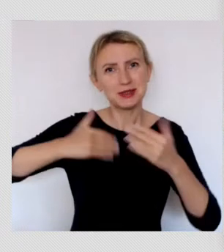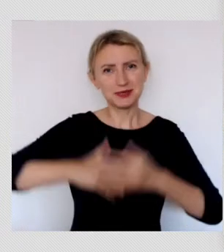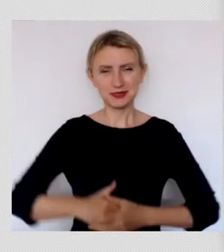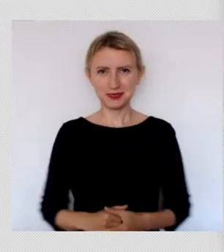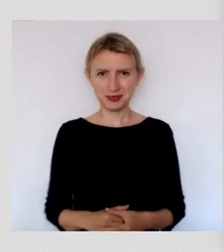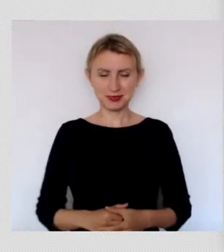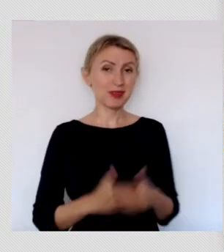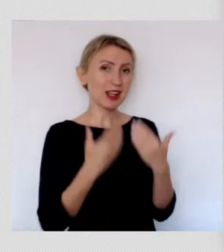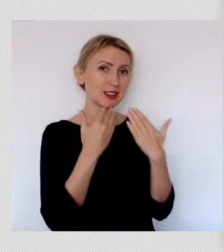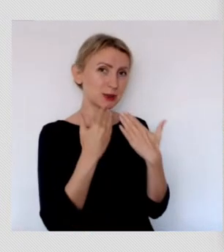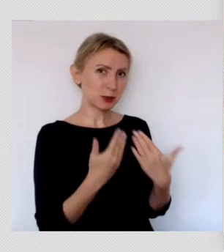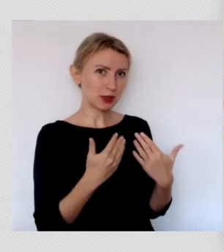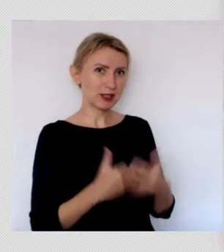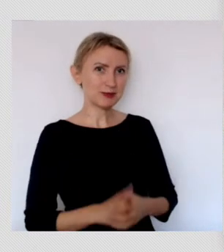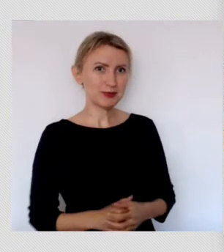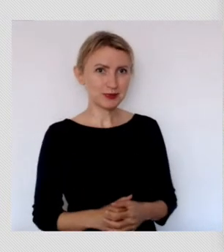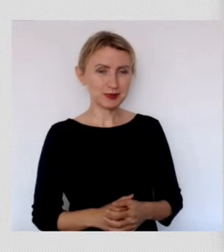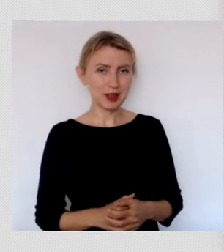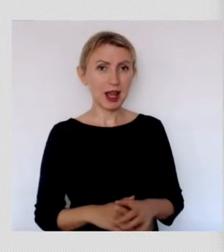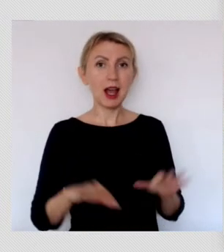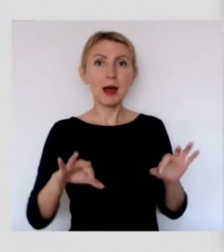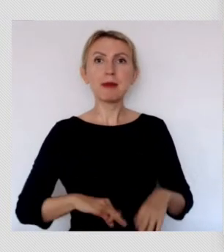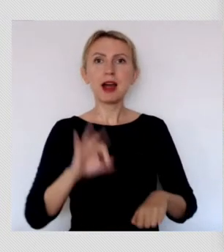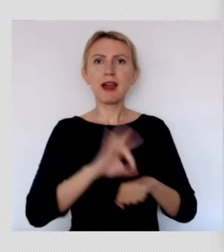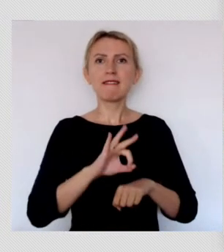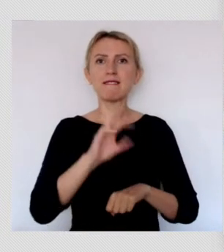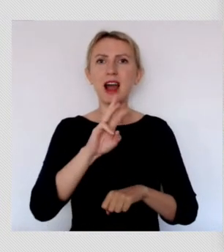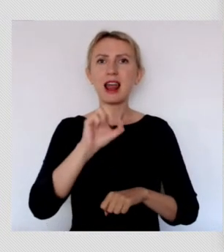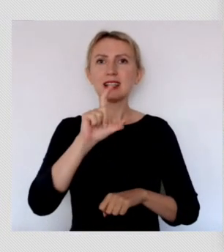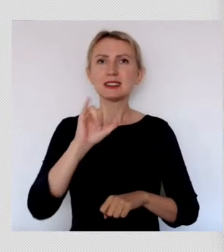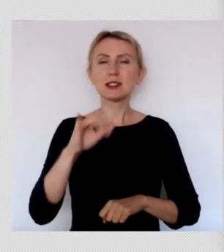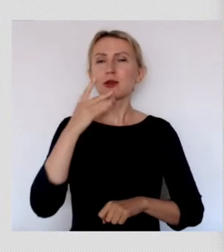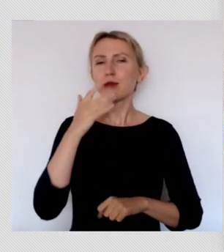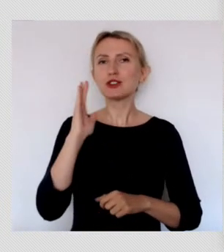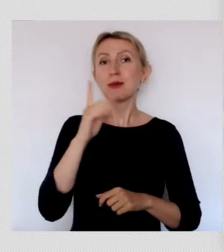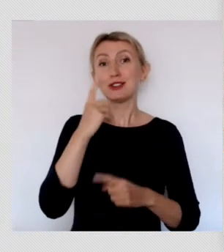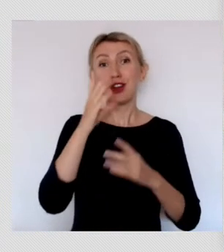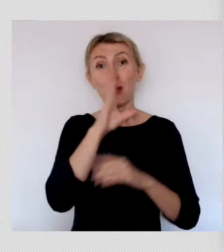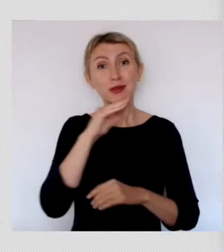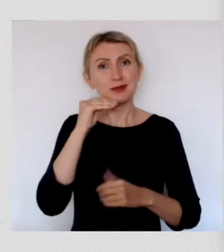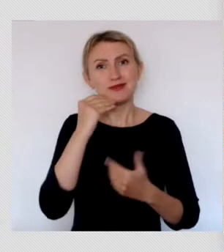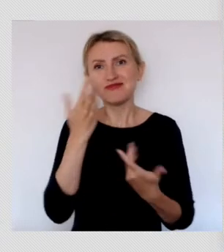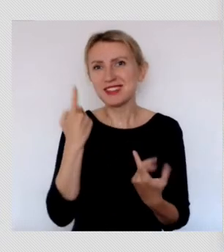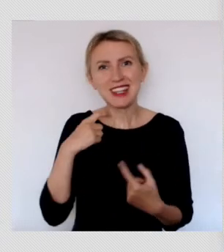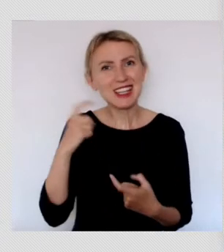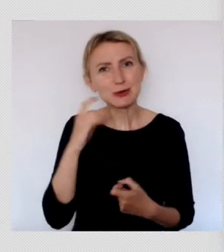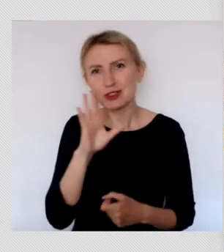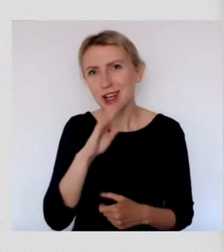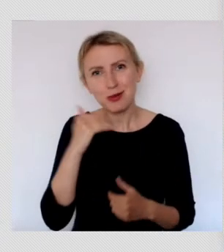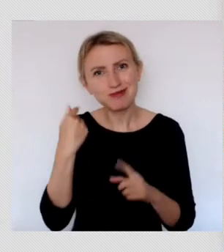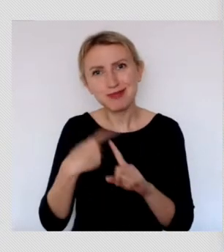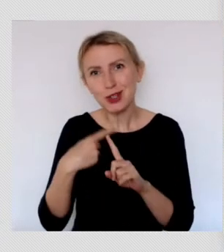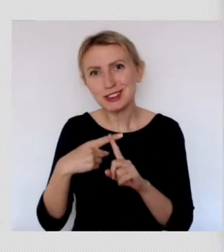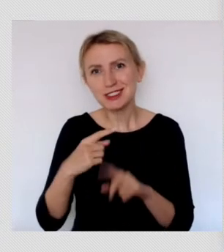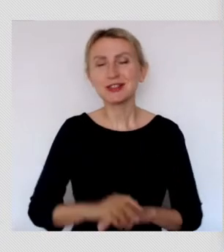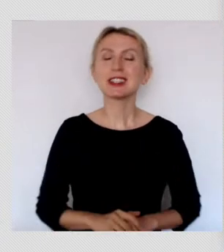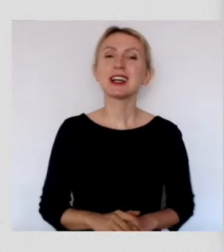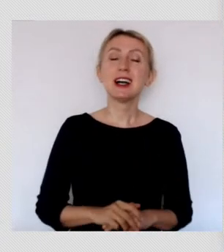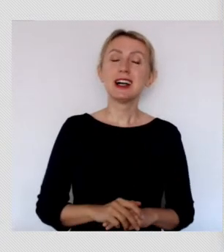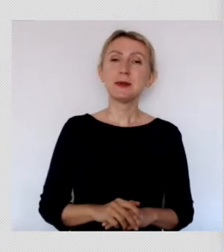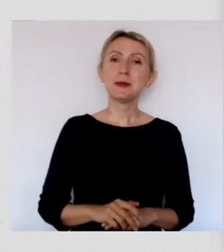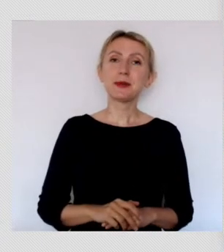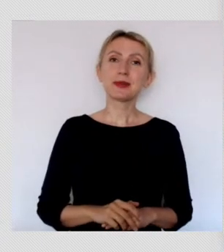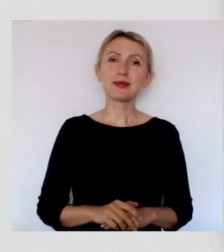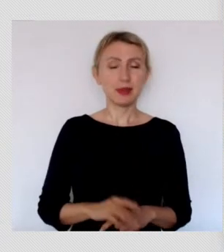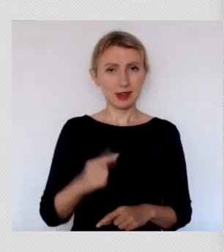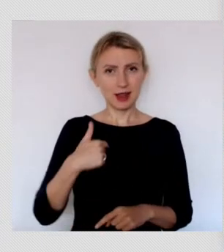Bardzo dziękuję. Pan doktor Walecki mówił, że będzie optymistycznie, jakoś nie słyszałam. Jeśli pozwolicie Państwo, ja